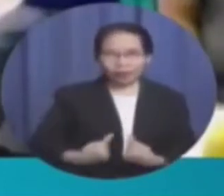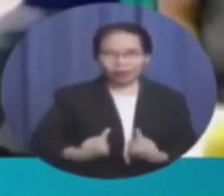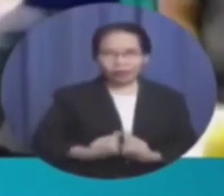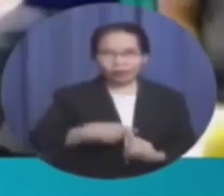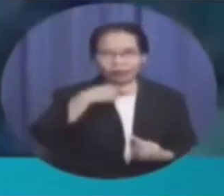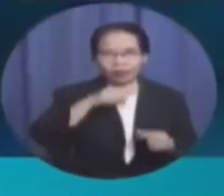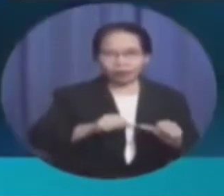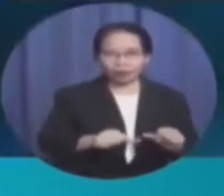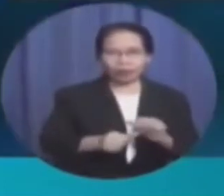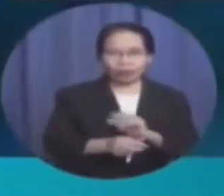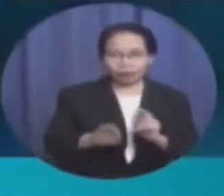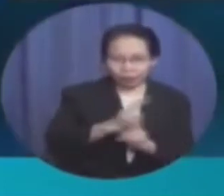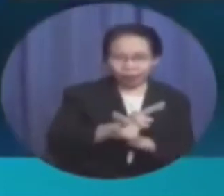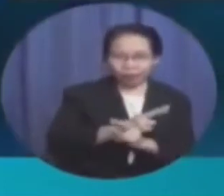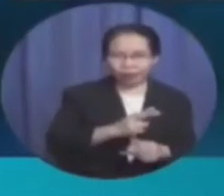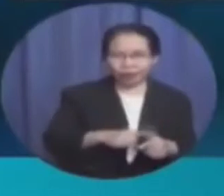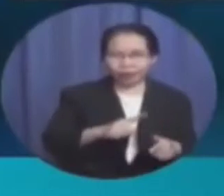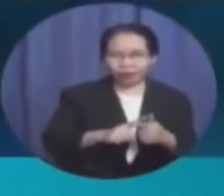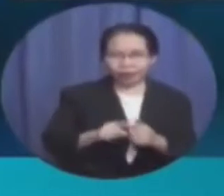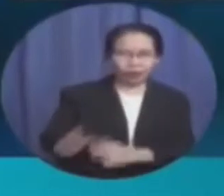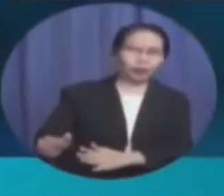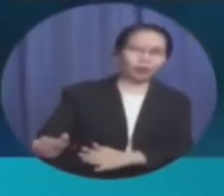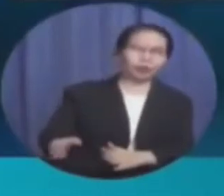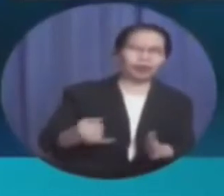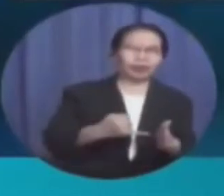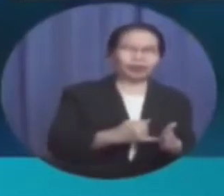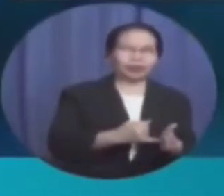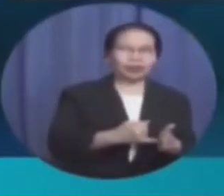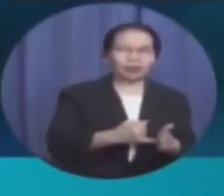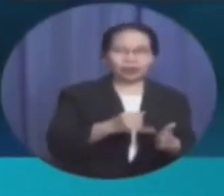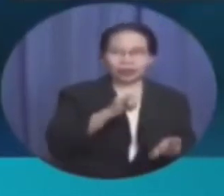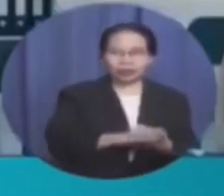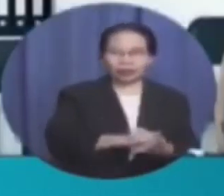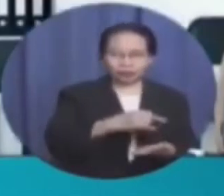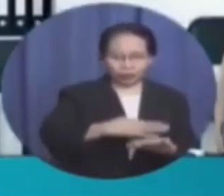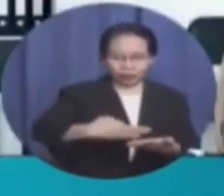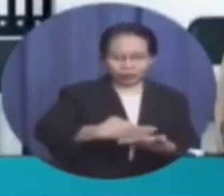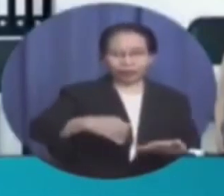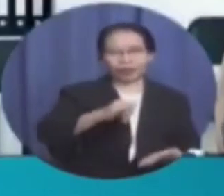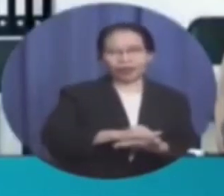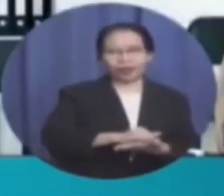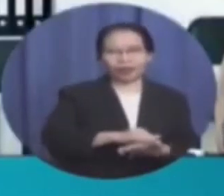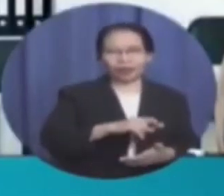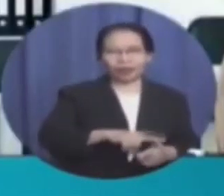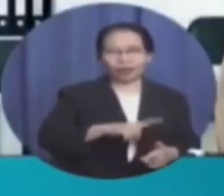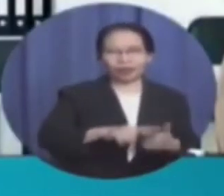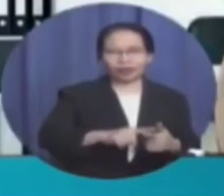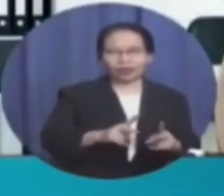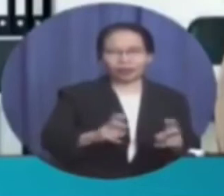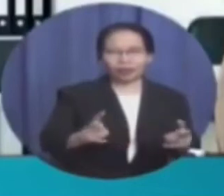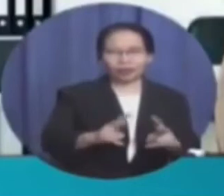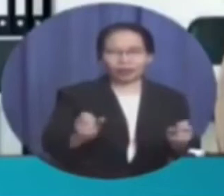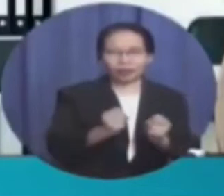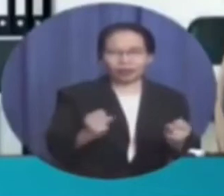eh. Nagsisisi ka tapos iniiwanan mo. Yun, napapatawad yun. Pero kahit maliit